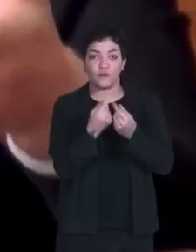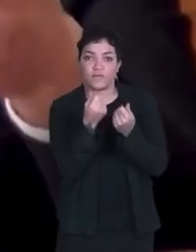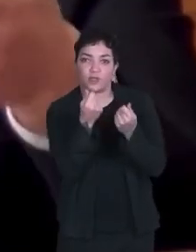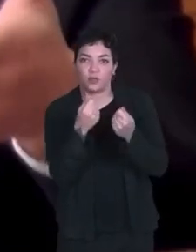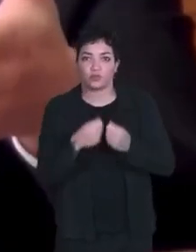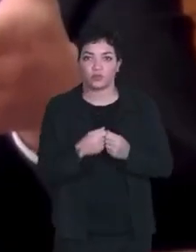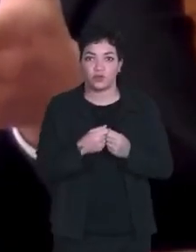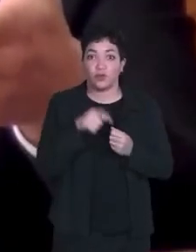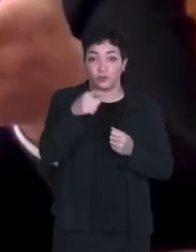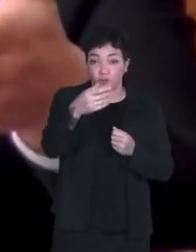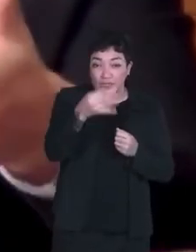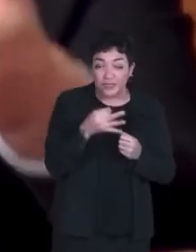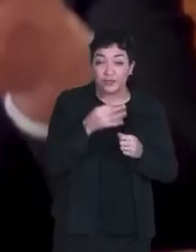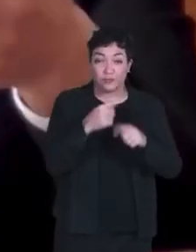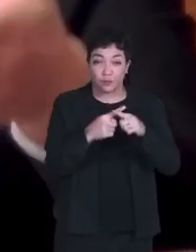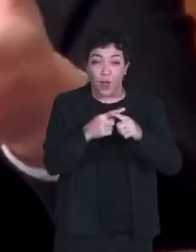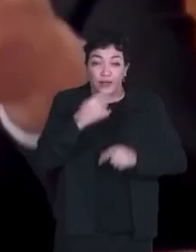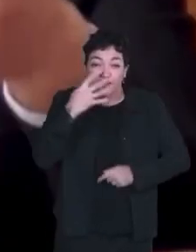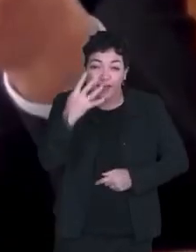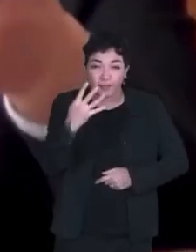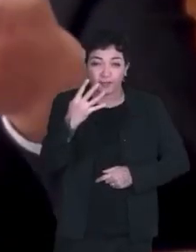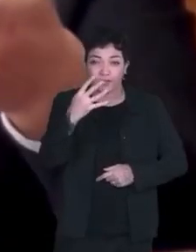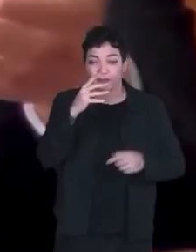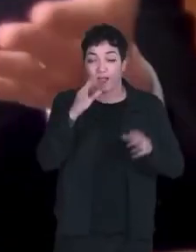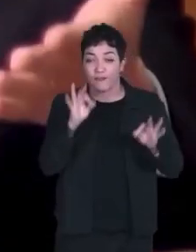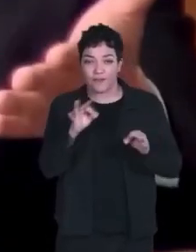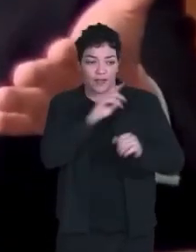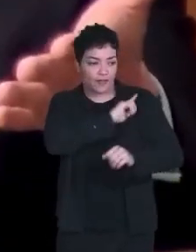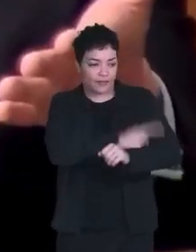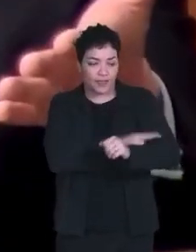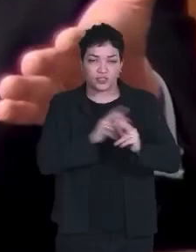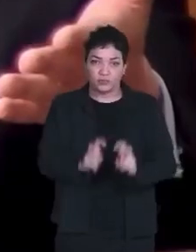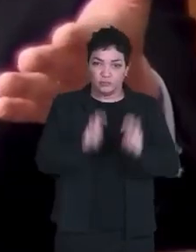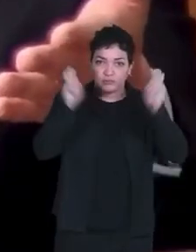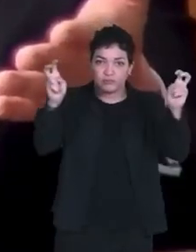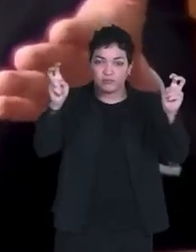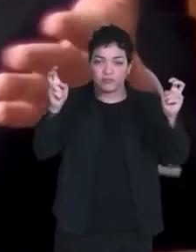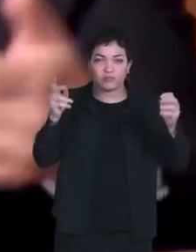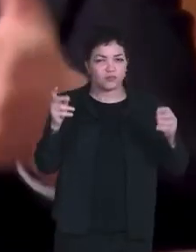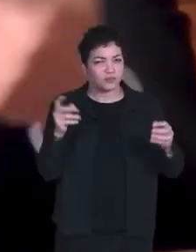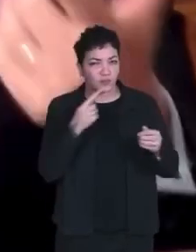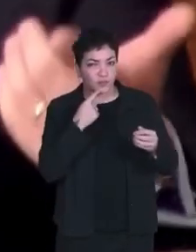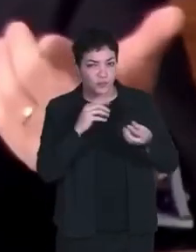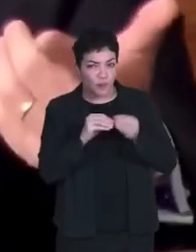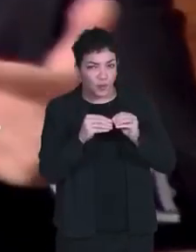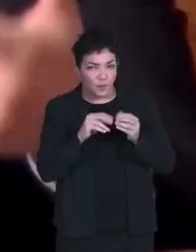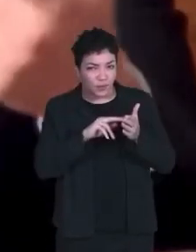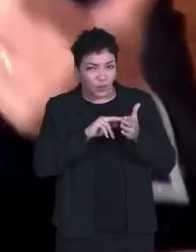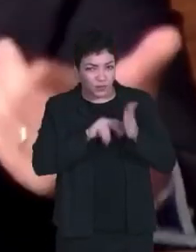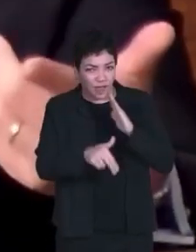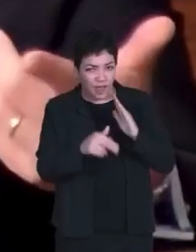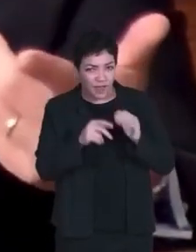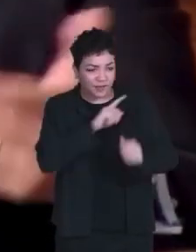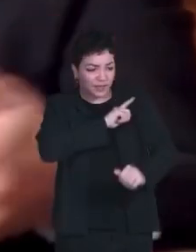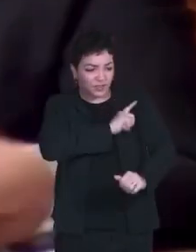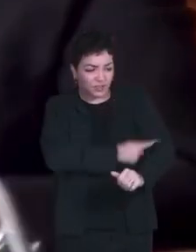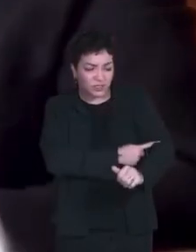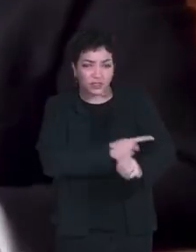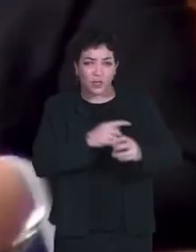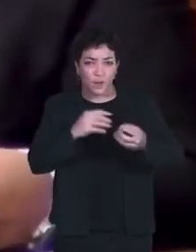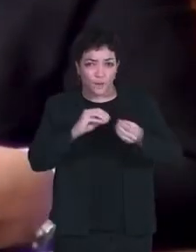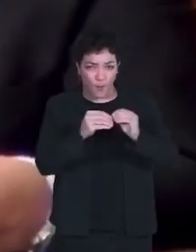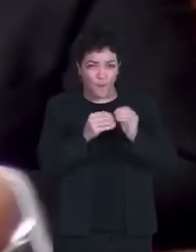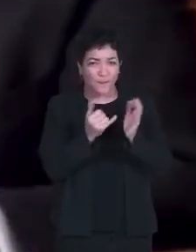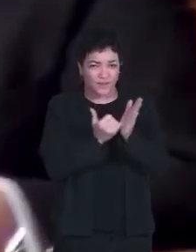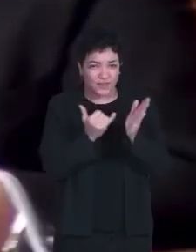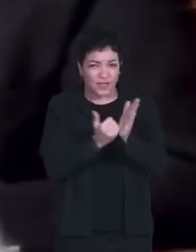annoncez x4 sur l'énergie. Ce n'est pas le cas ailleurs. Est-ce qu'on a un problème sur nos contrats d'énergie? Est-ce qu'on a un problème sur la fiscalité? D'ailleurs,